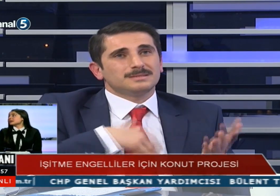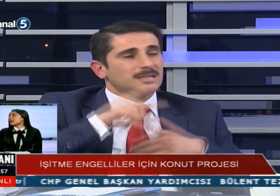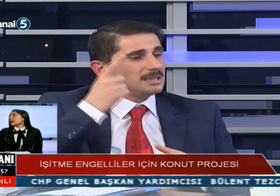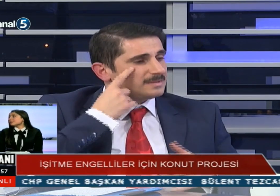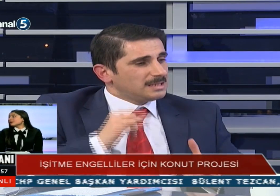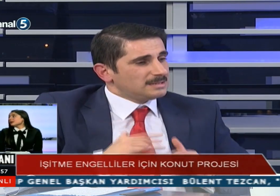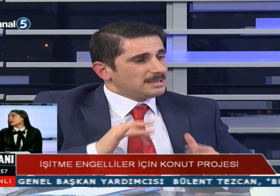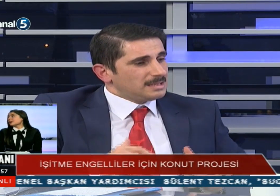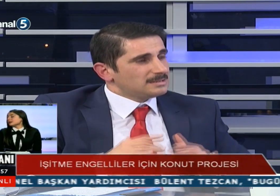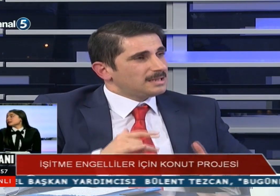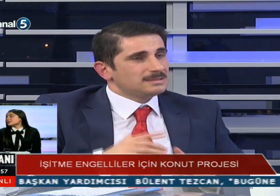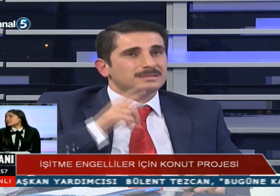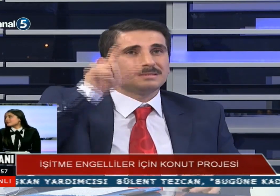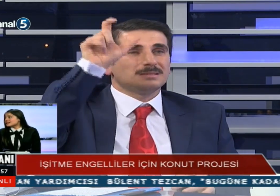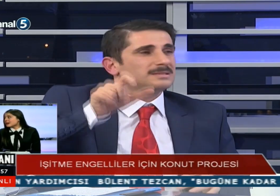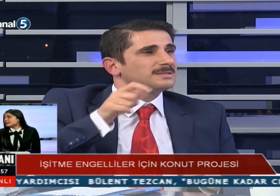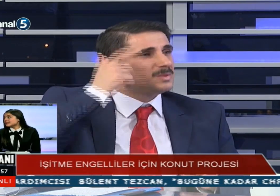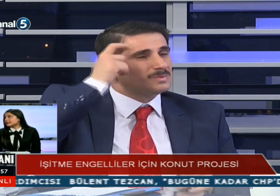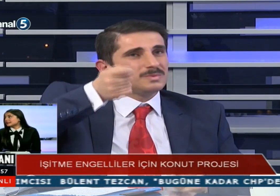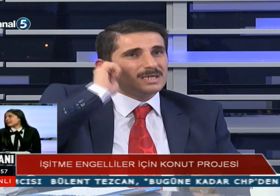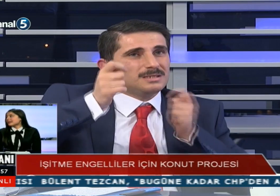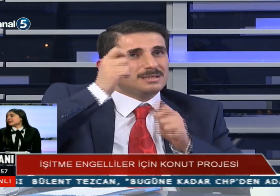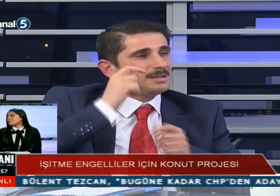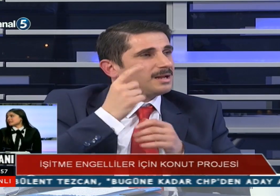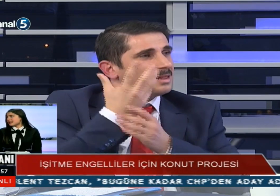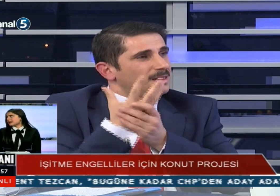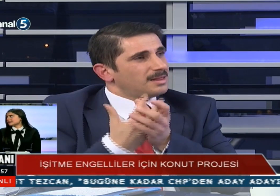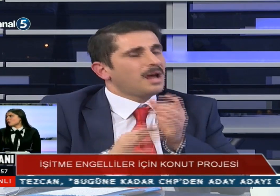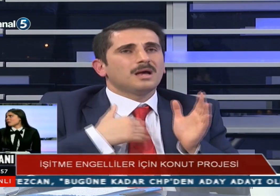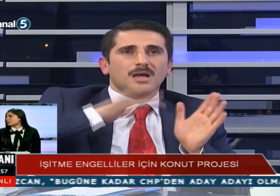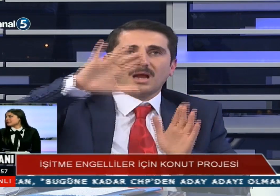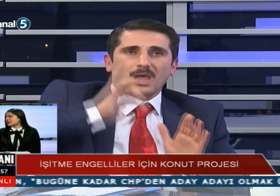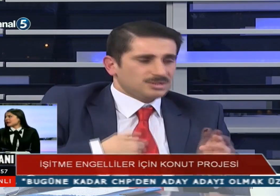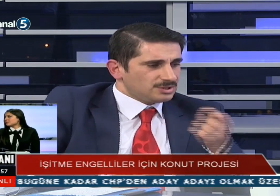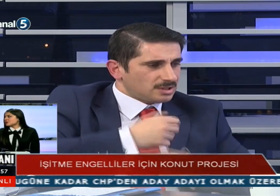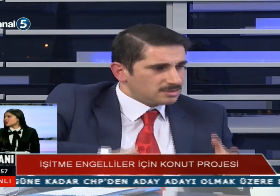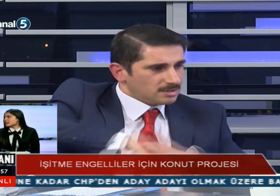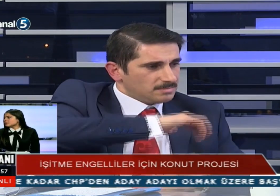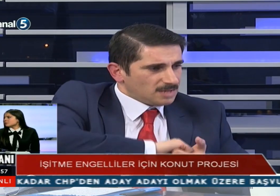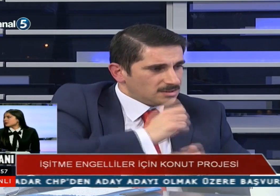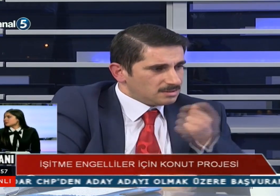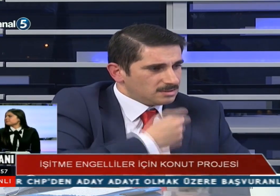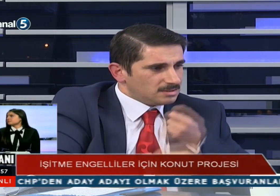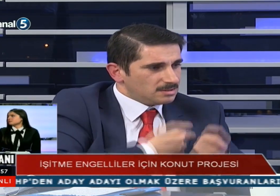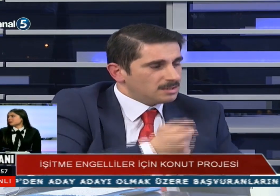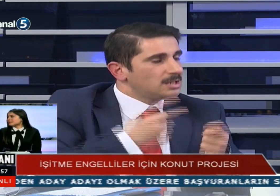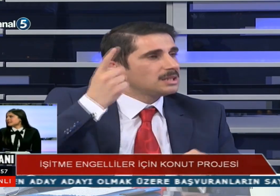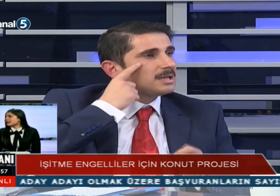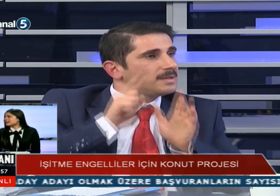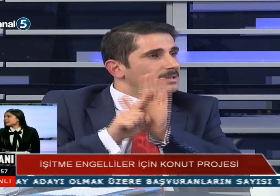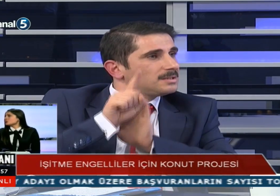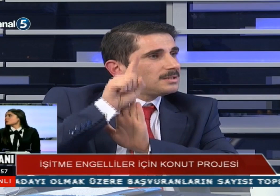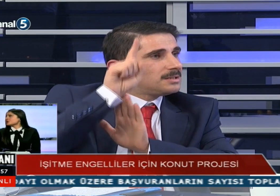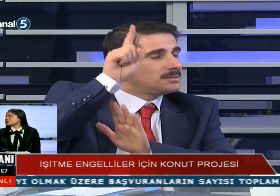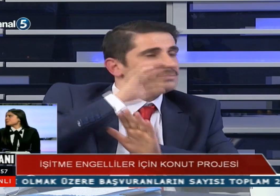hani hep ikinci sınıf insan yeri değil de bizler de normal bireyler gibi ticaret yapabilir. Bizler